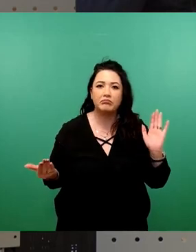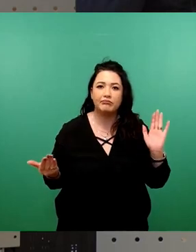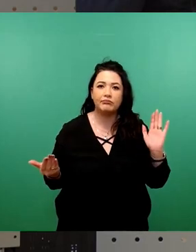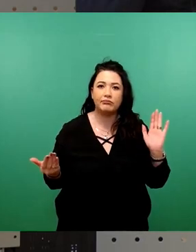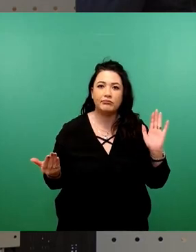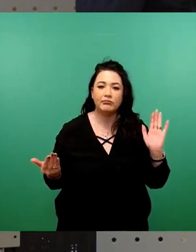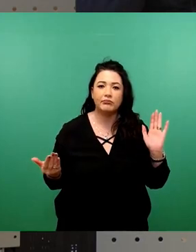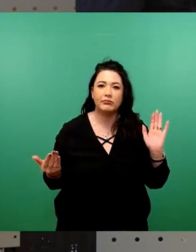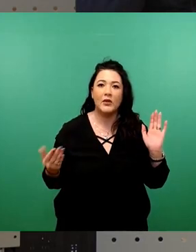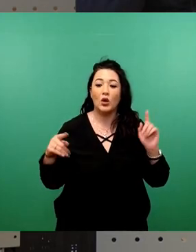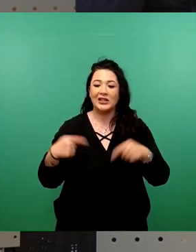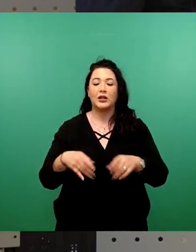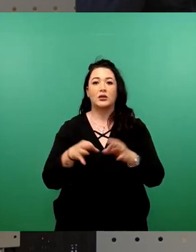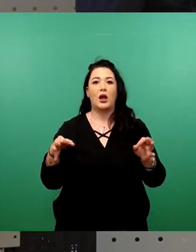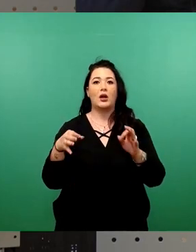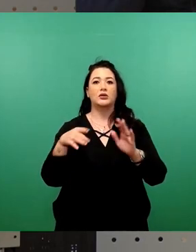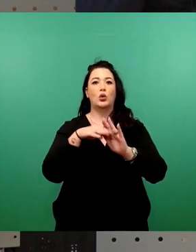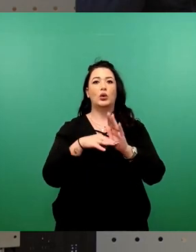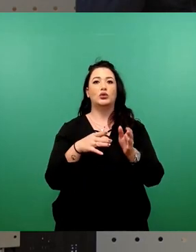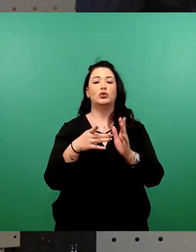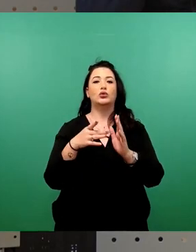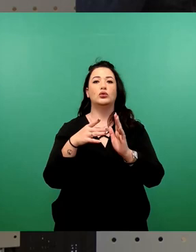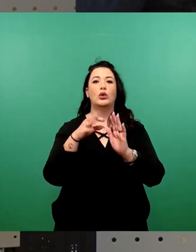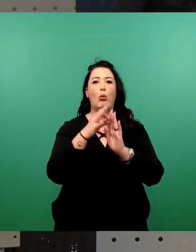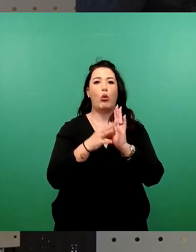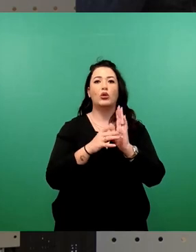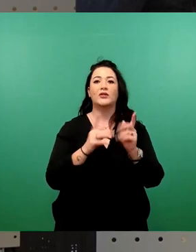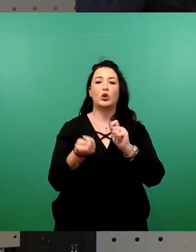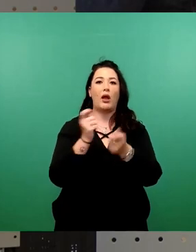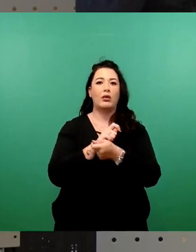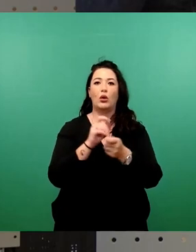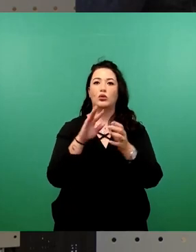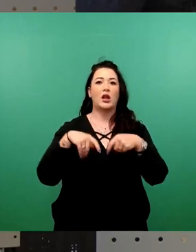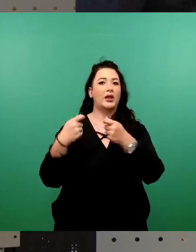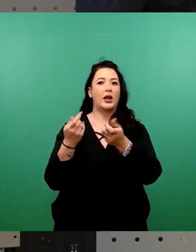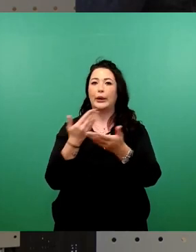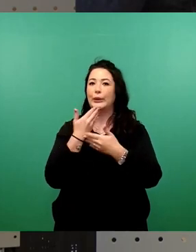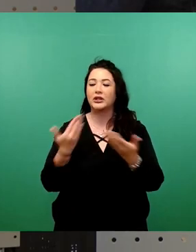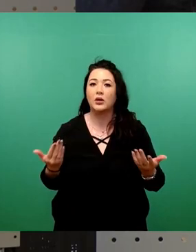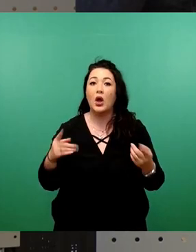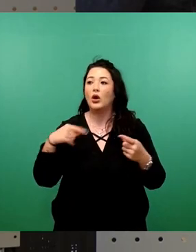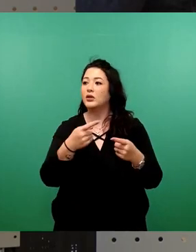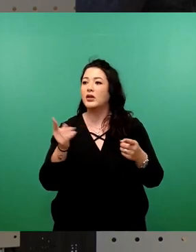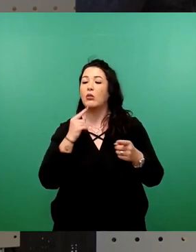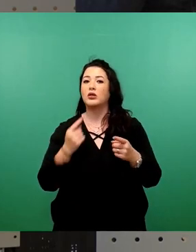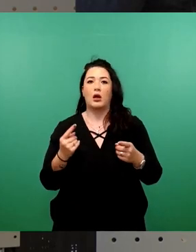im Tagesordnungspunkt verteilte Änderungsantrag. Und es wird auch nicht begründet, warum er sagt, und bei allen anderen, nö.